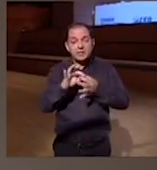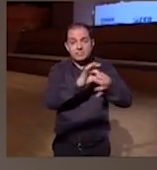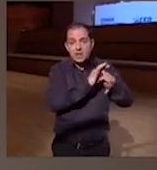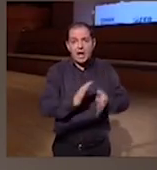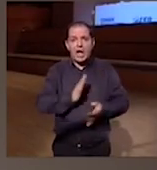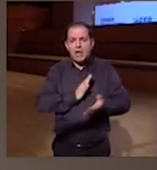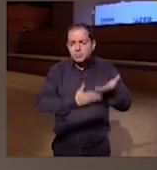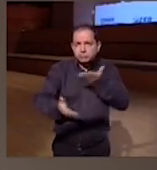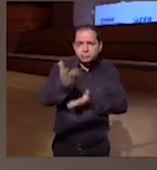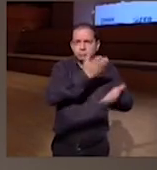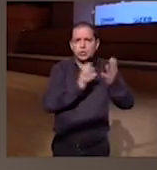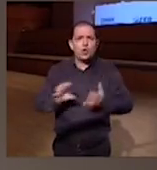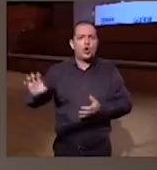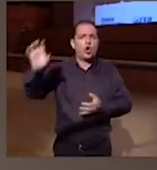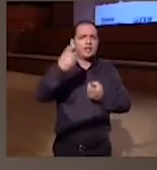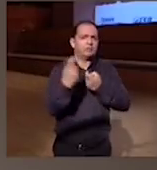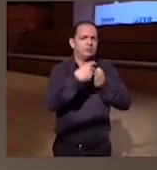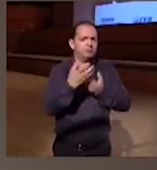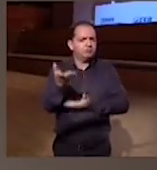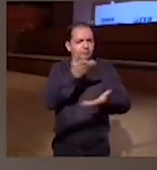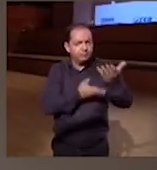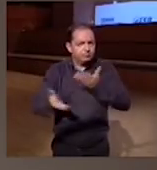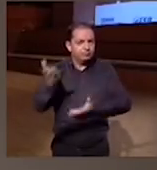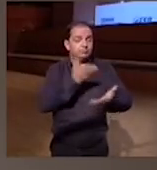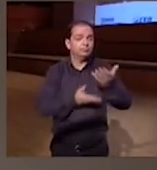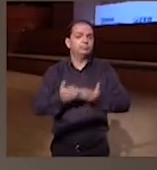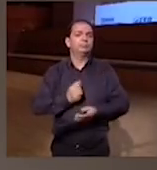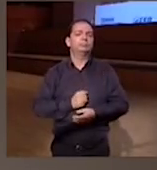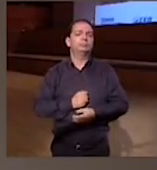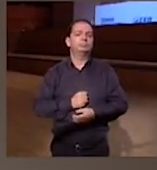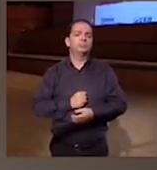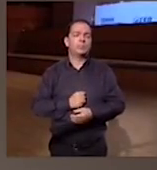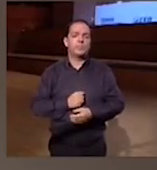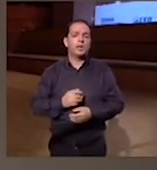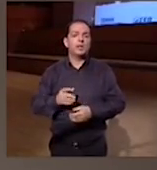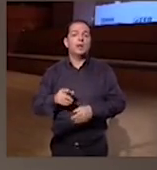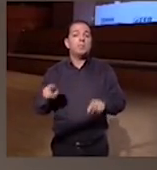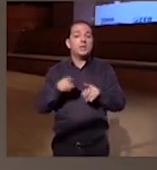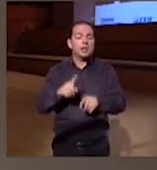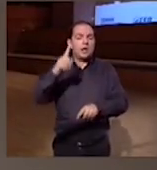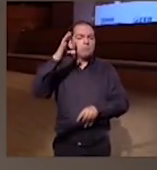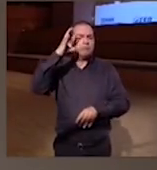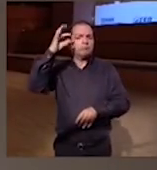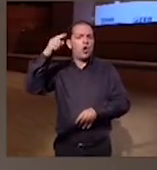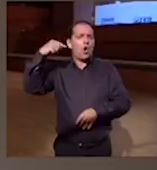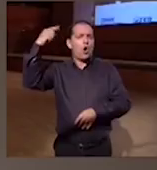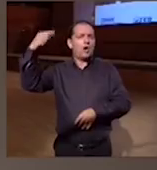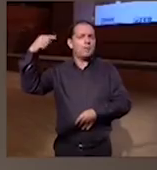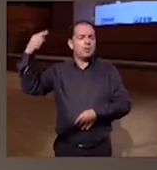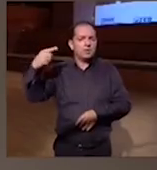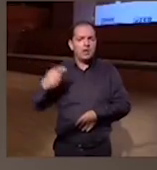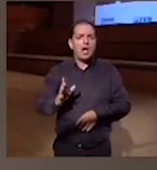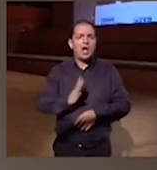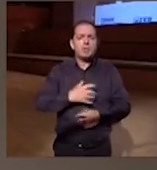στην Ευρωπαϊκή Ένωση. Και βεβαίως με ένα ενωσιακό όραμα που θα απαντάει στις